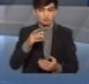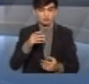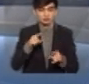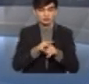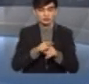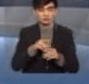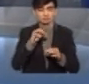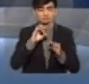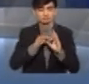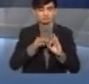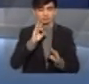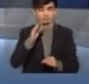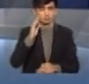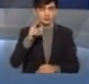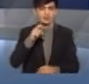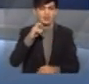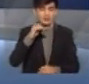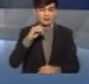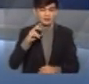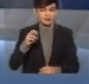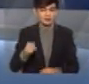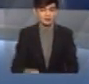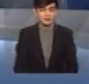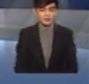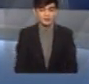понесут? Зарина Беримкул с последними подробностями.